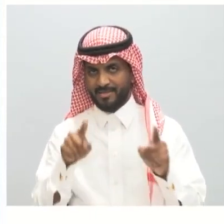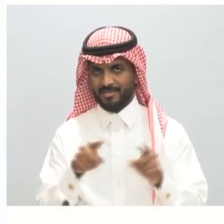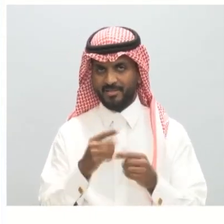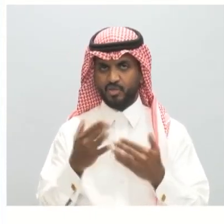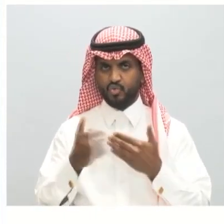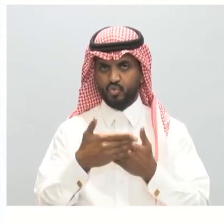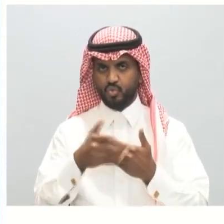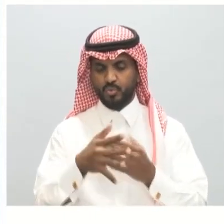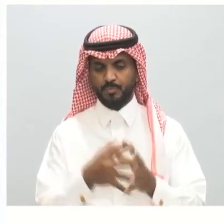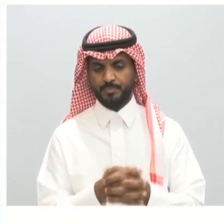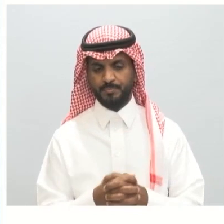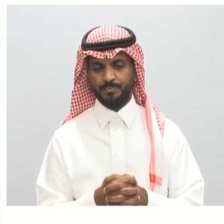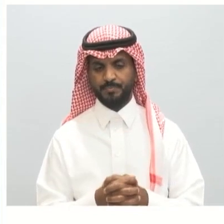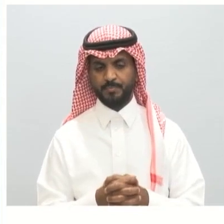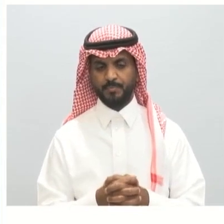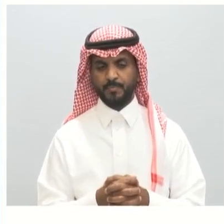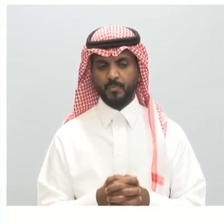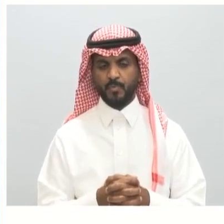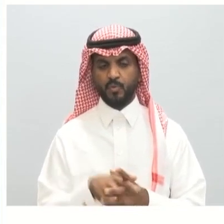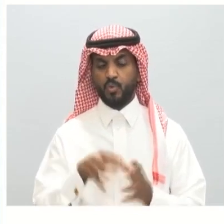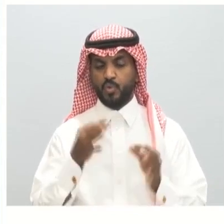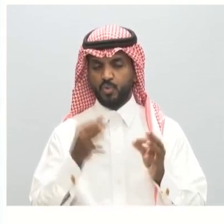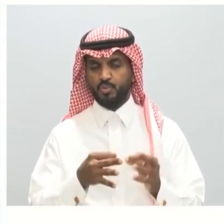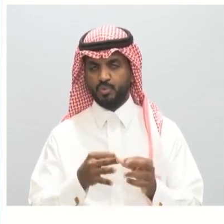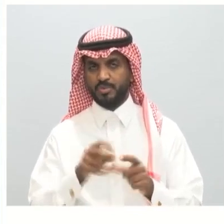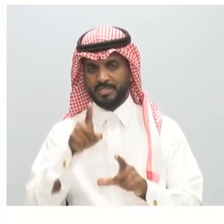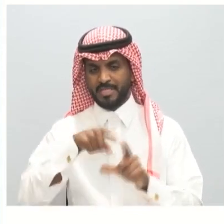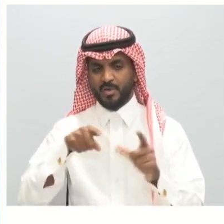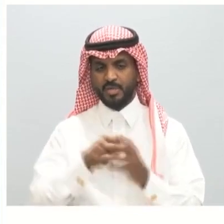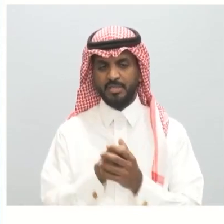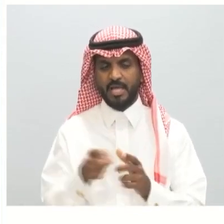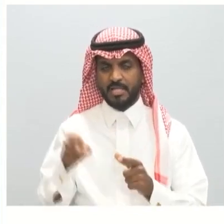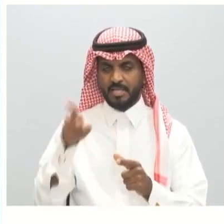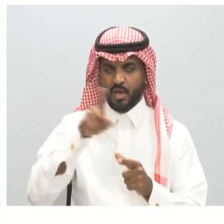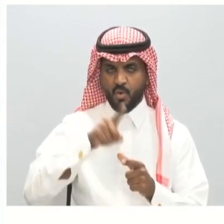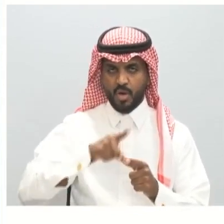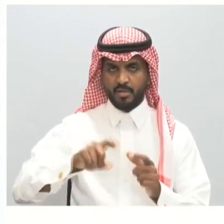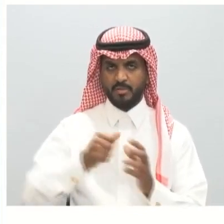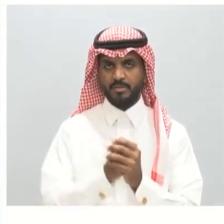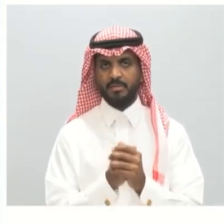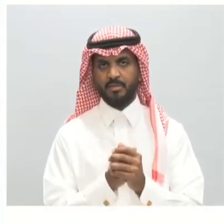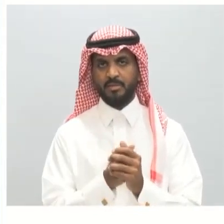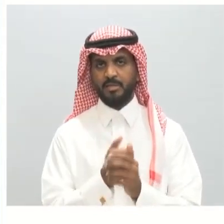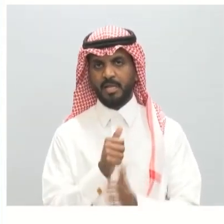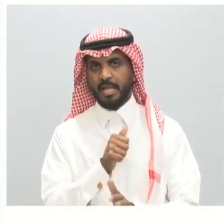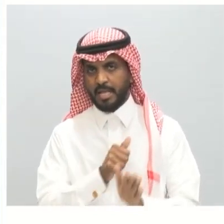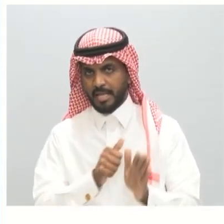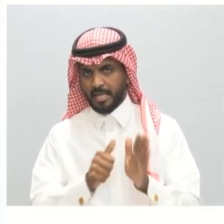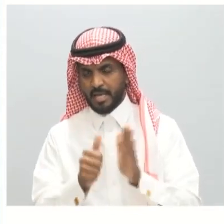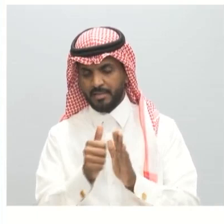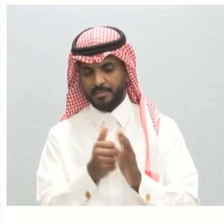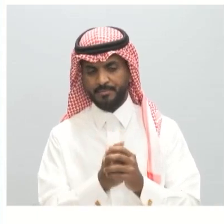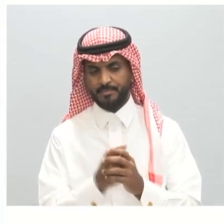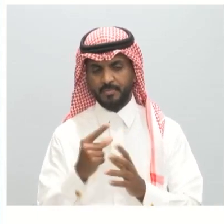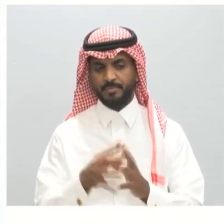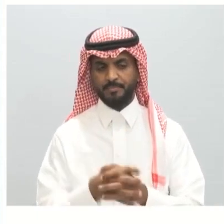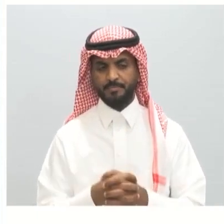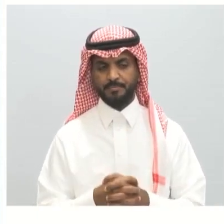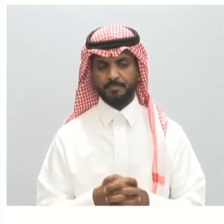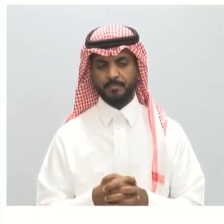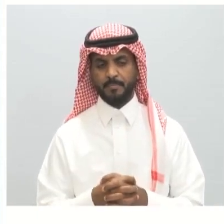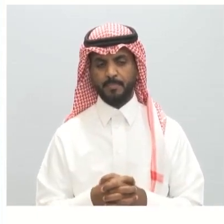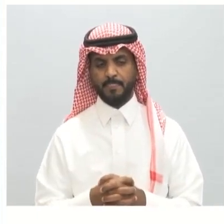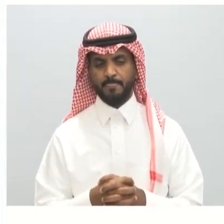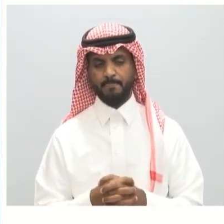الصندوق بينما لبنت اضبط زاويه الدوران ل درجه تحدد